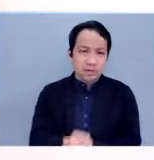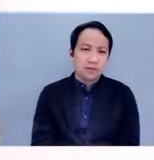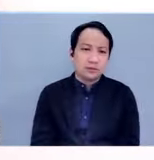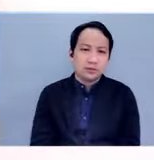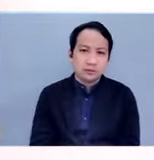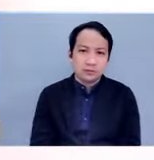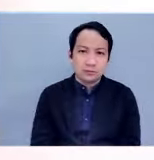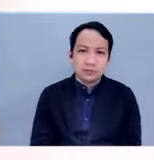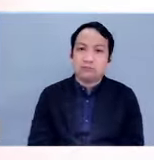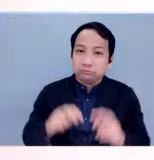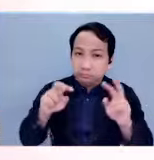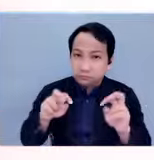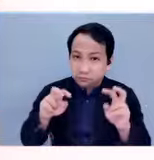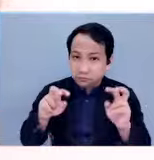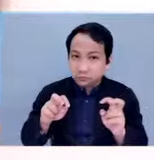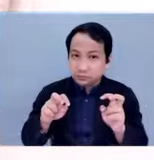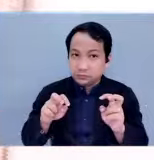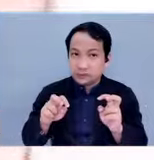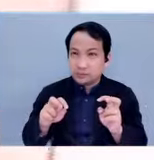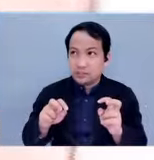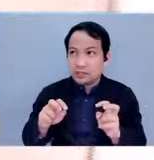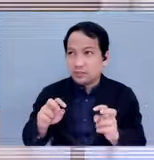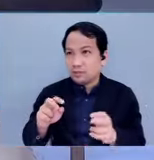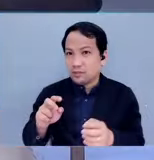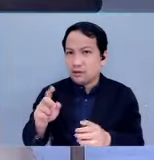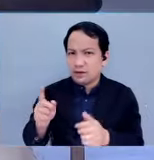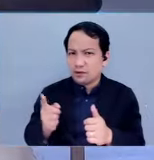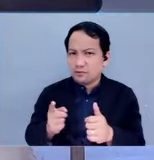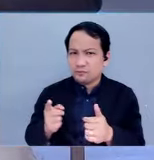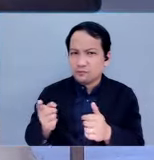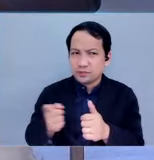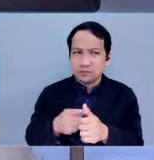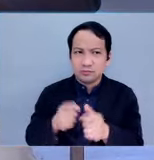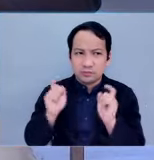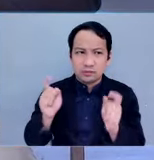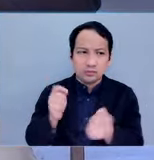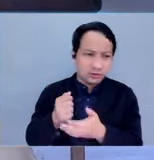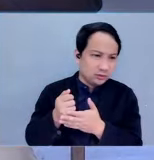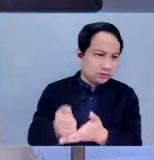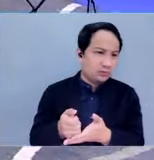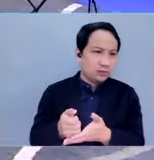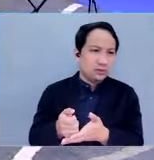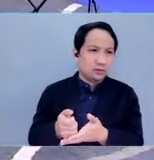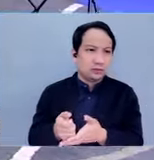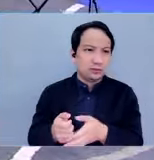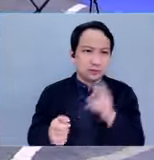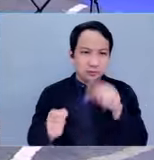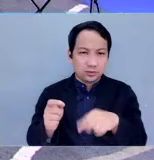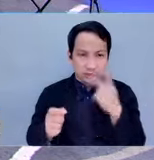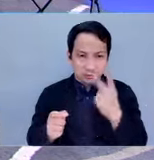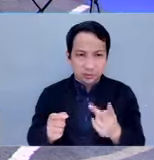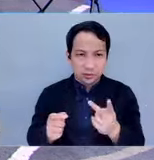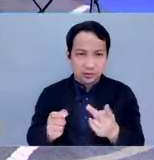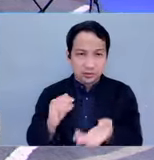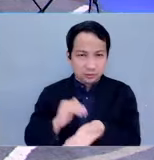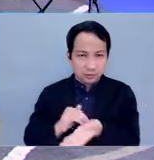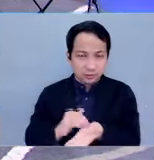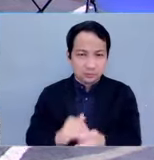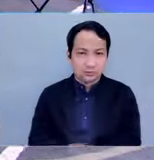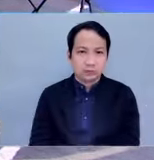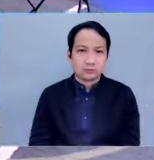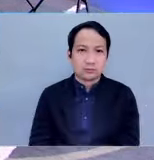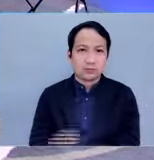Tawagin mong parang first aid ba? Mm-hmm. Yung pauna na pwede mong gawin muna habang hindi pa nakakakita ng specialistang kagaya niyo, Doc? Sa akin